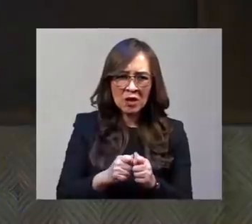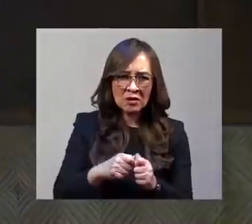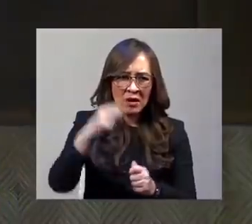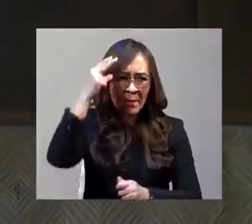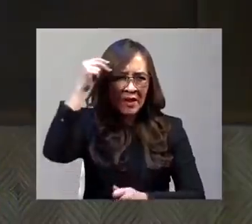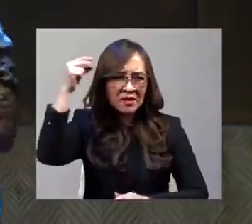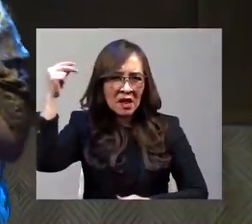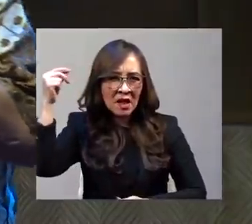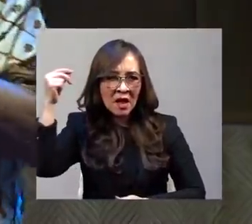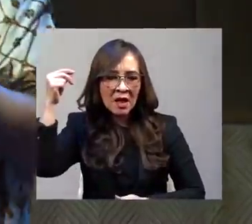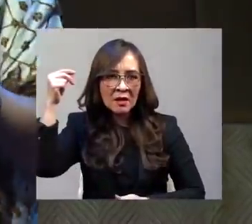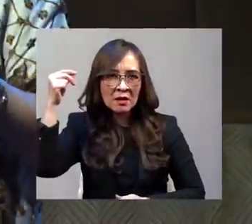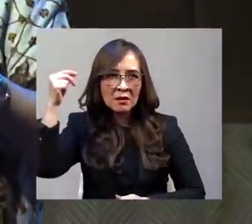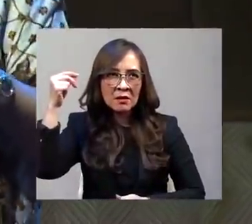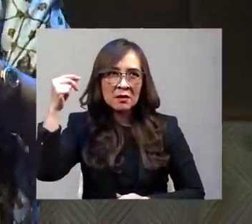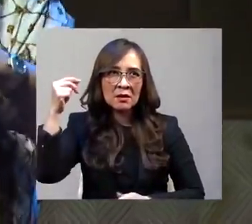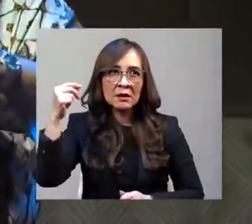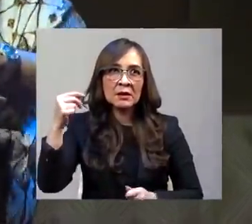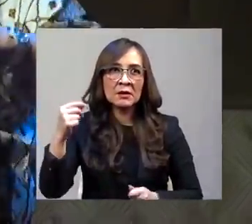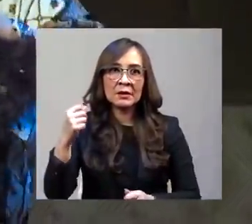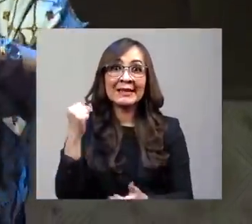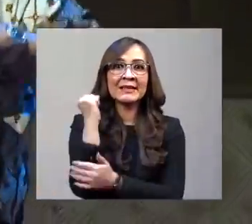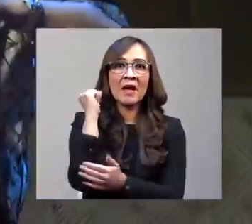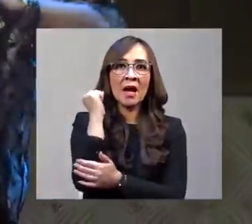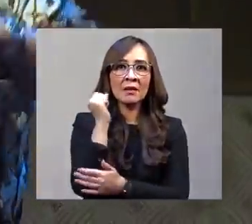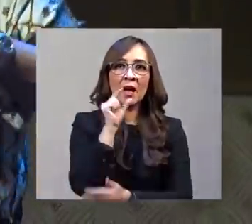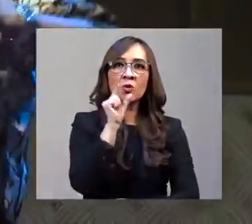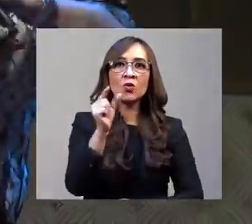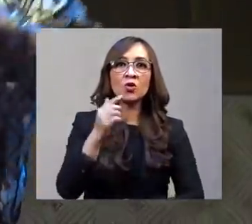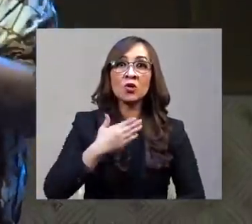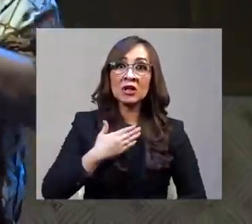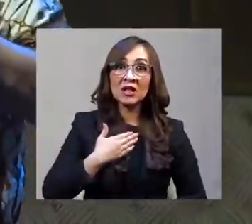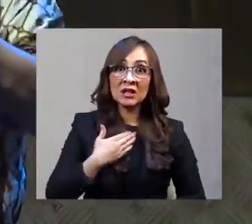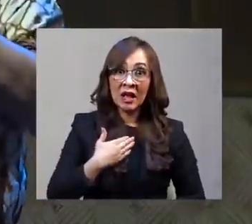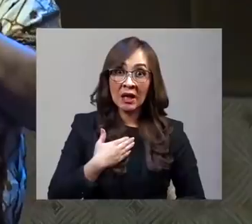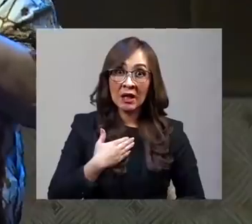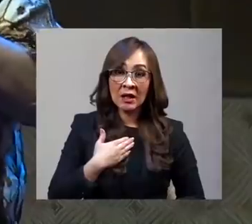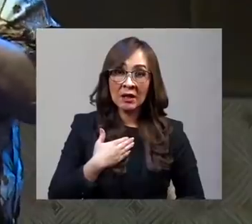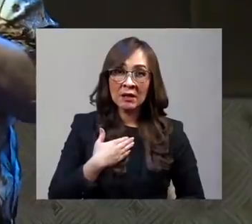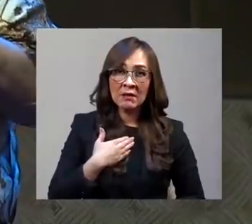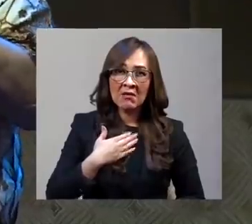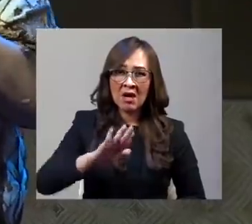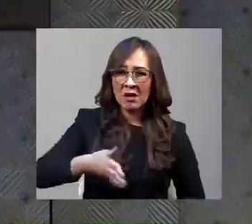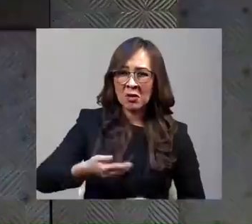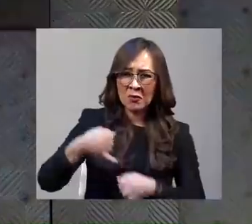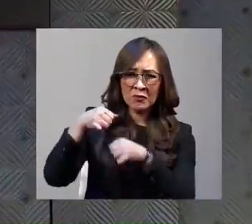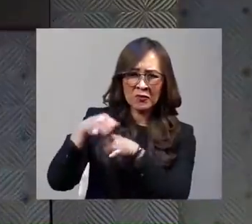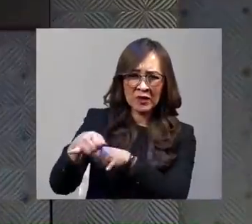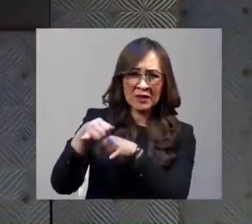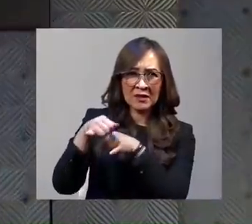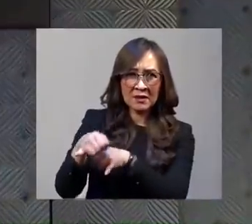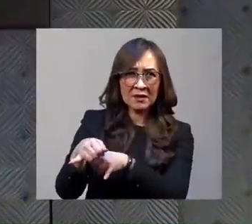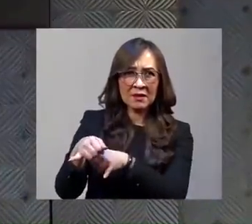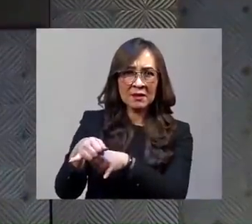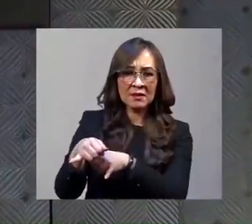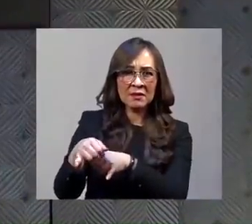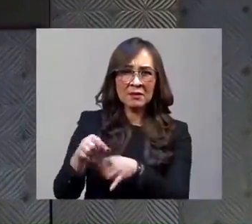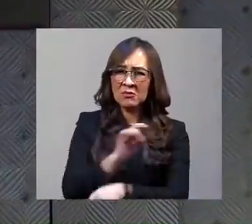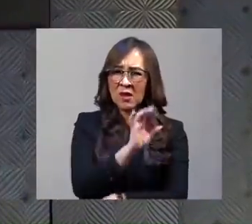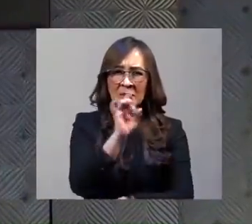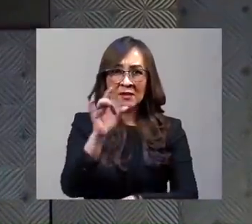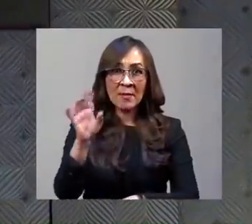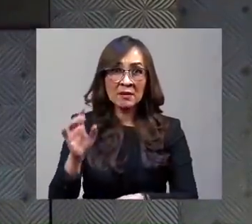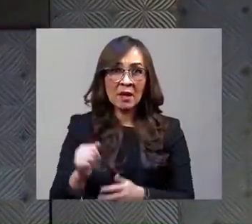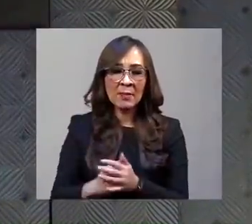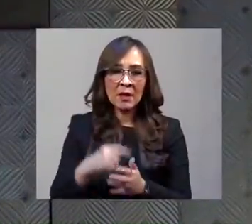merancangkan kejatuhan buat kita. Ketika orang mau merancangkan fitnah, lalu bully atau apapun pada kita. Tuhan